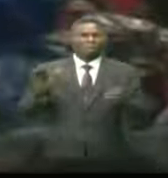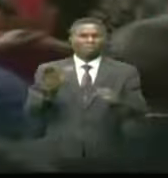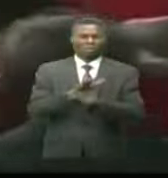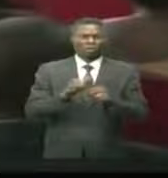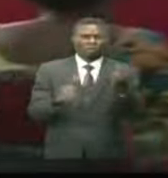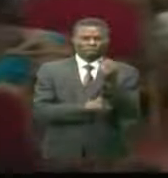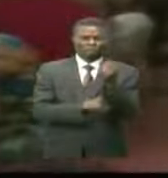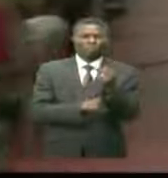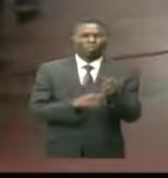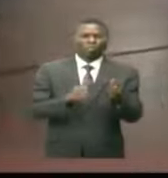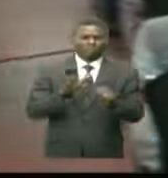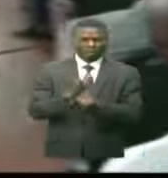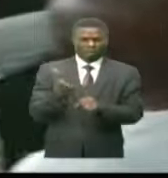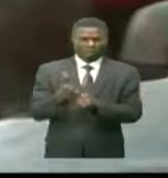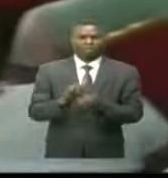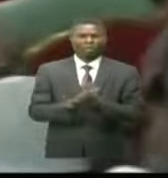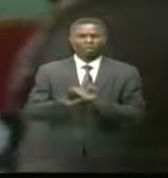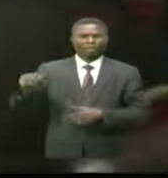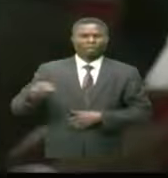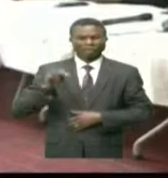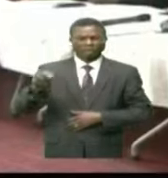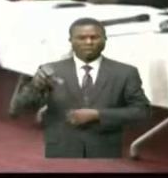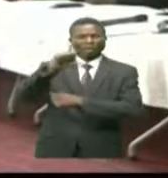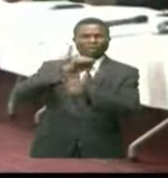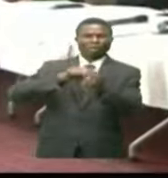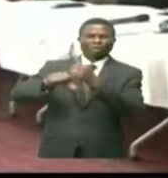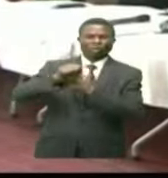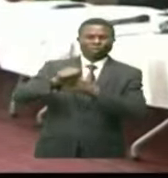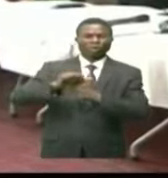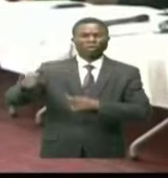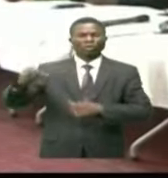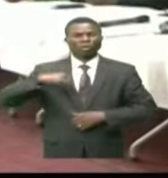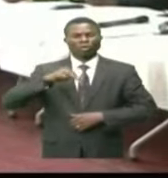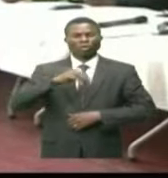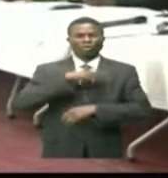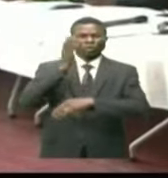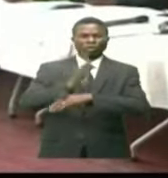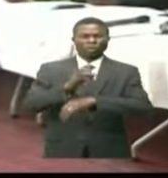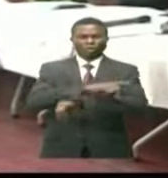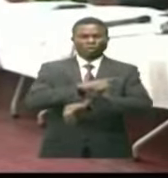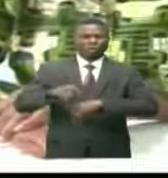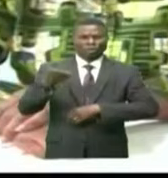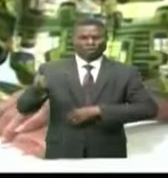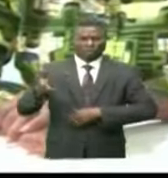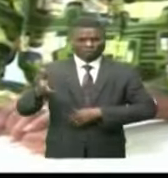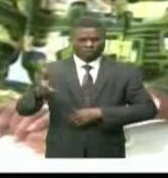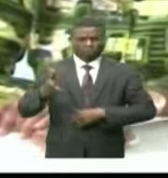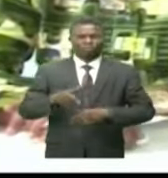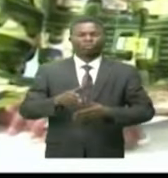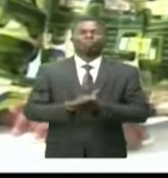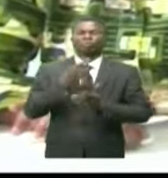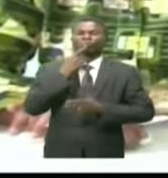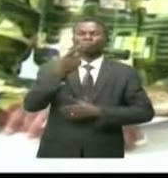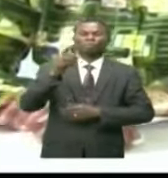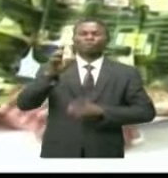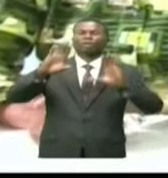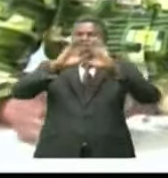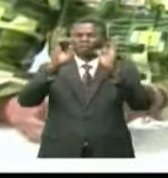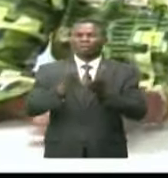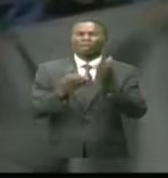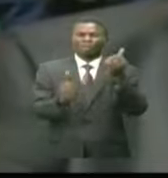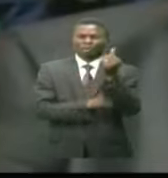œuf, Jean-Charles Okoto Lolakombe, entouré des autres membres du conseil d'administration, s'est brièvement adressé à la communauté